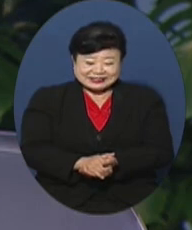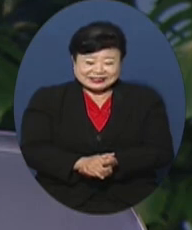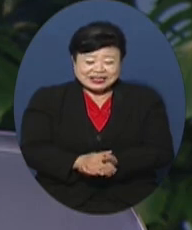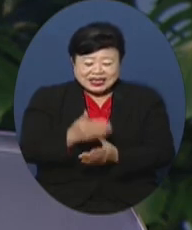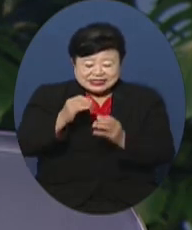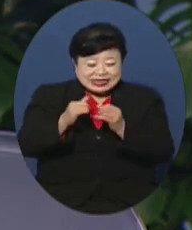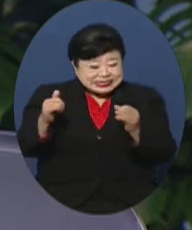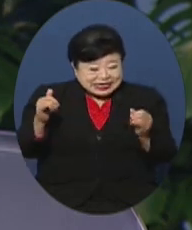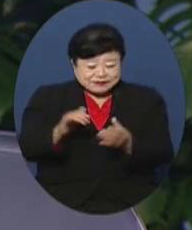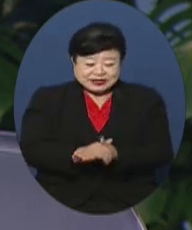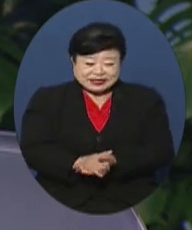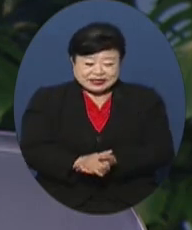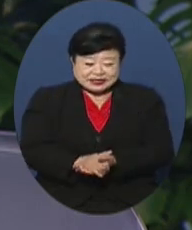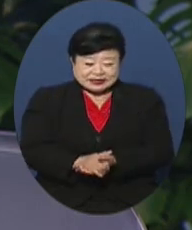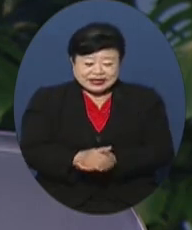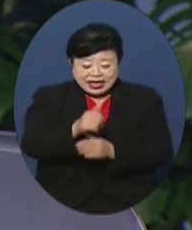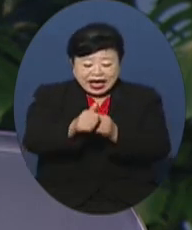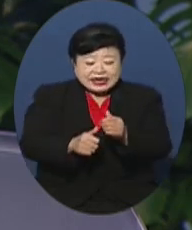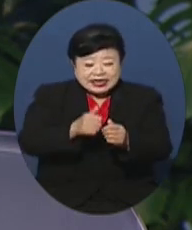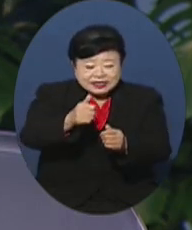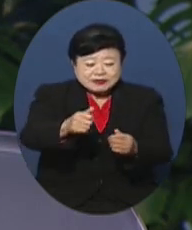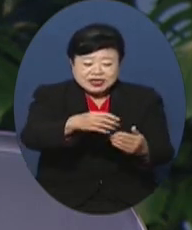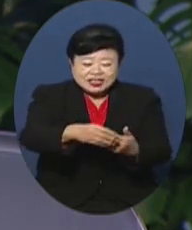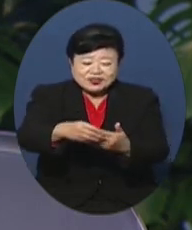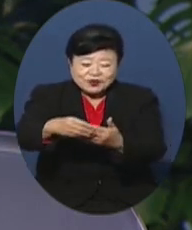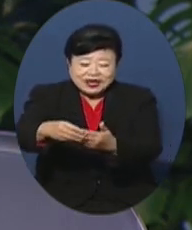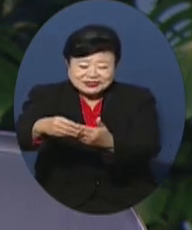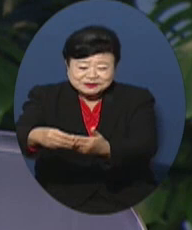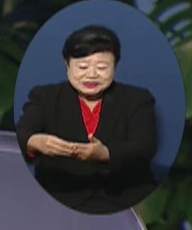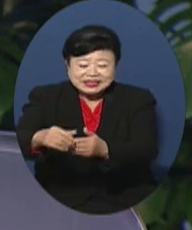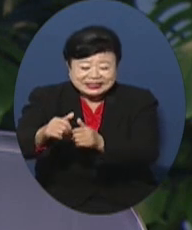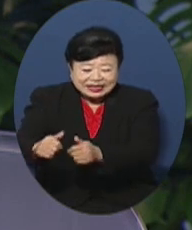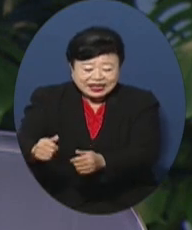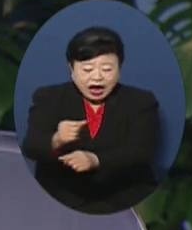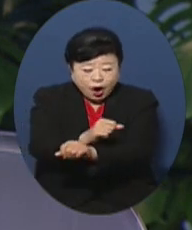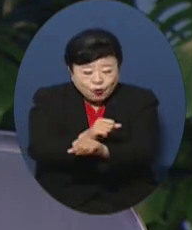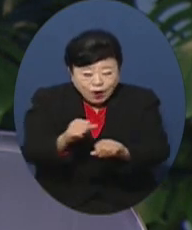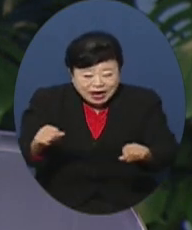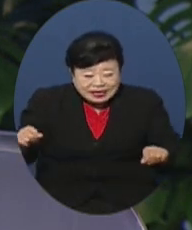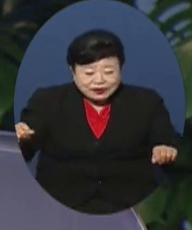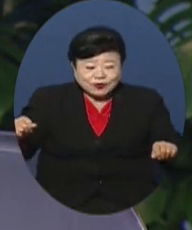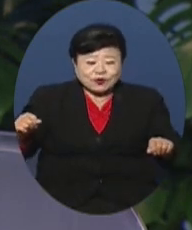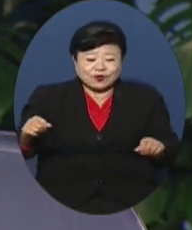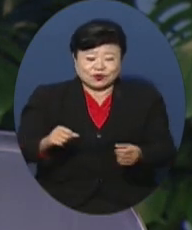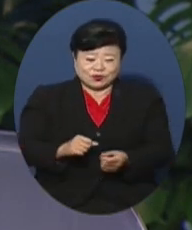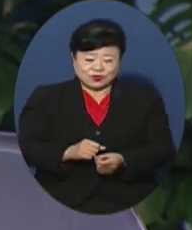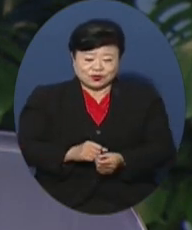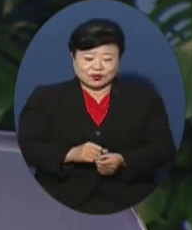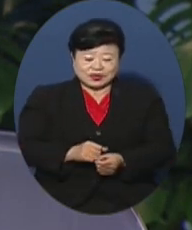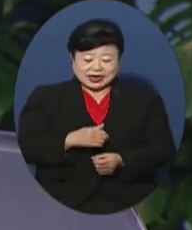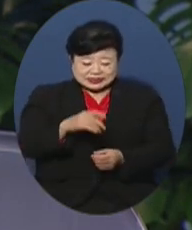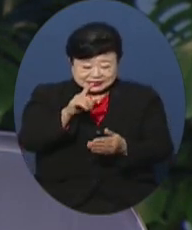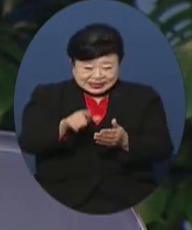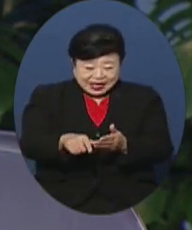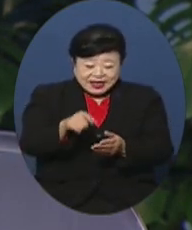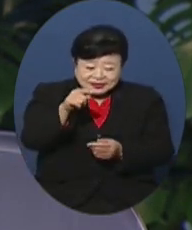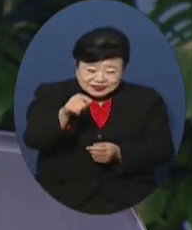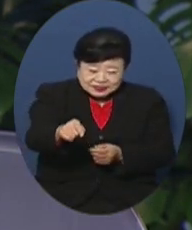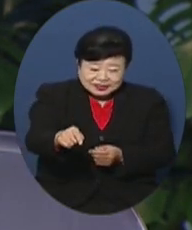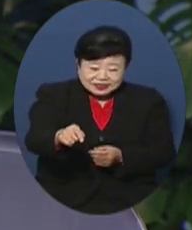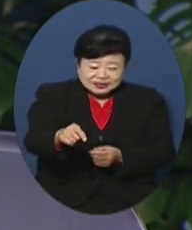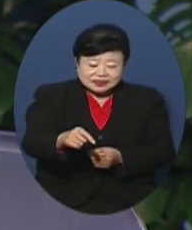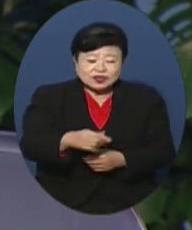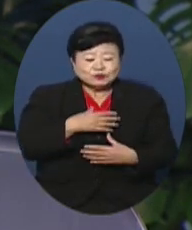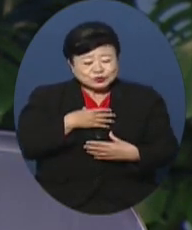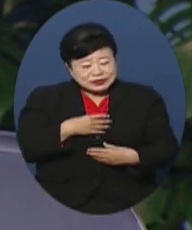이스라엘 백성들이 하나님의 인도하심을 따라 광야를 흩날 때 그들이